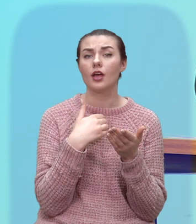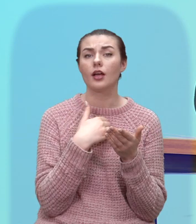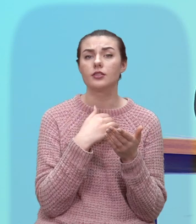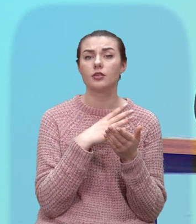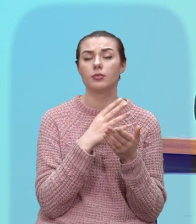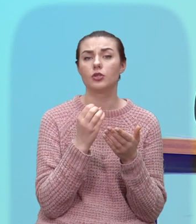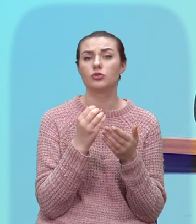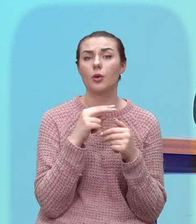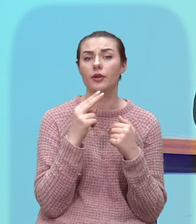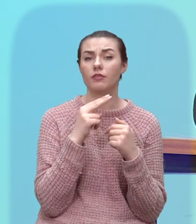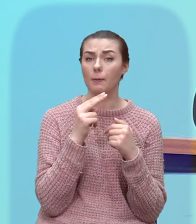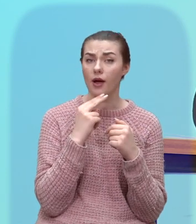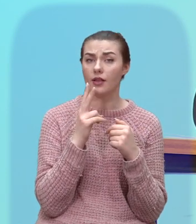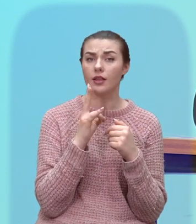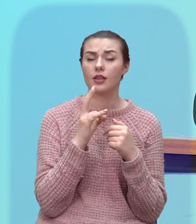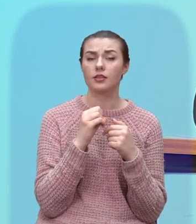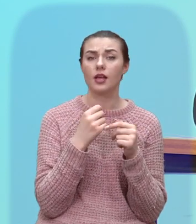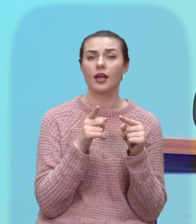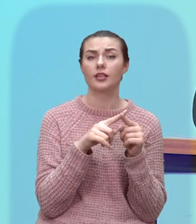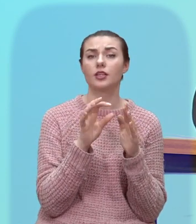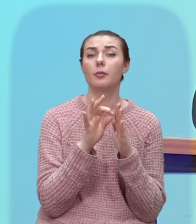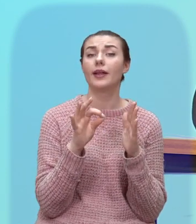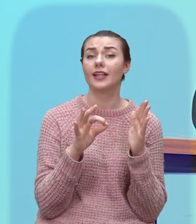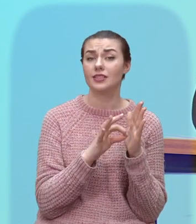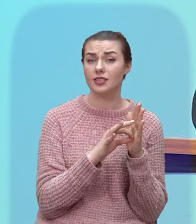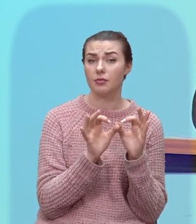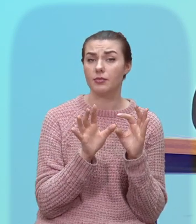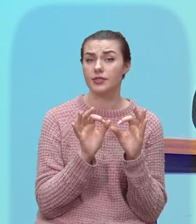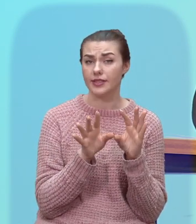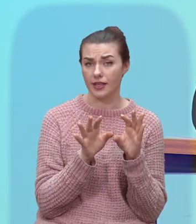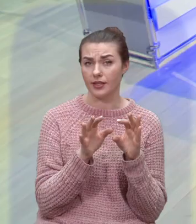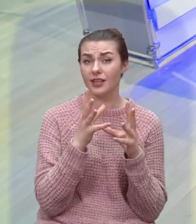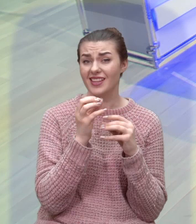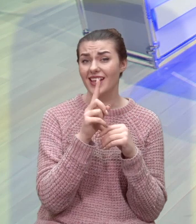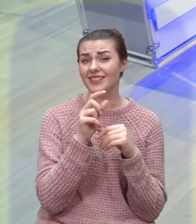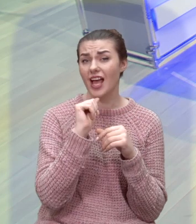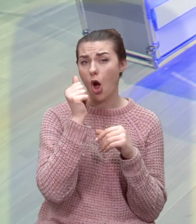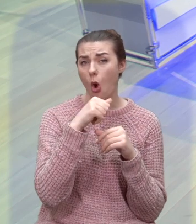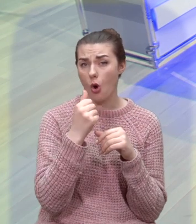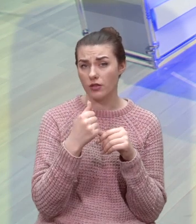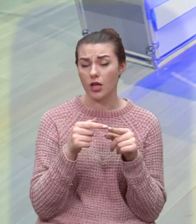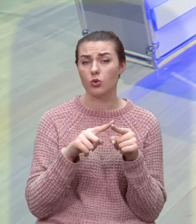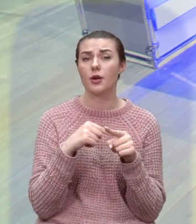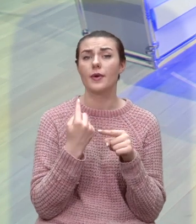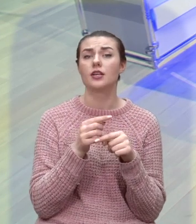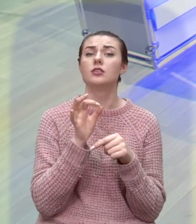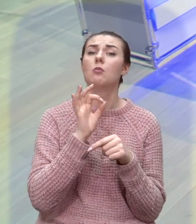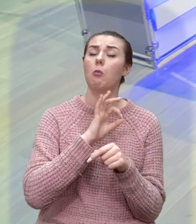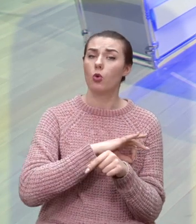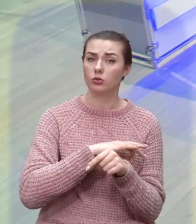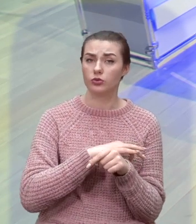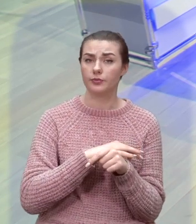я хотел бы вот еще раз обратить внимание на этот принцип истолкования день за год до который мы